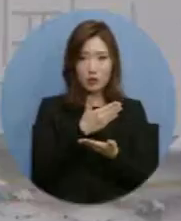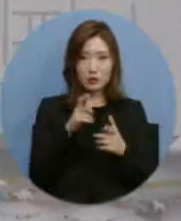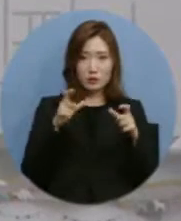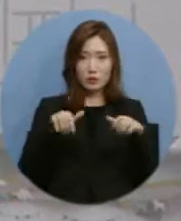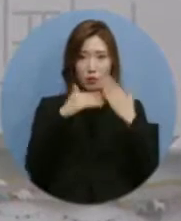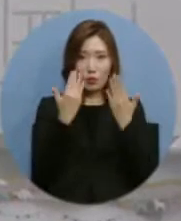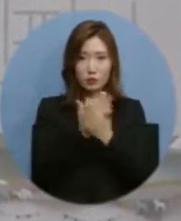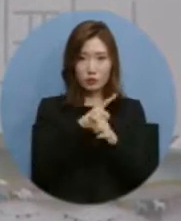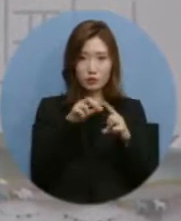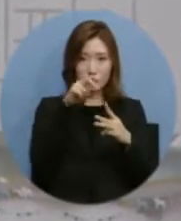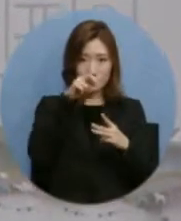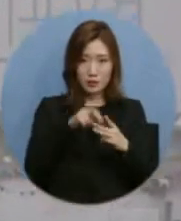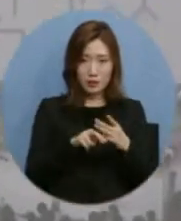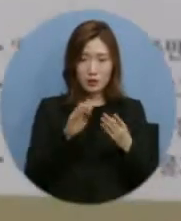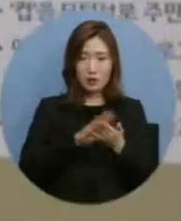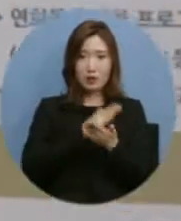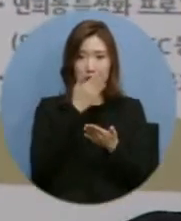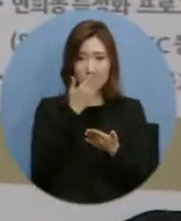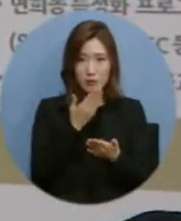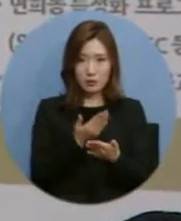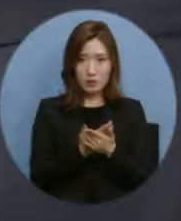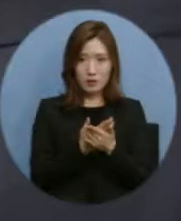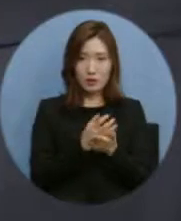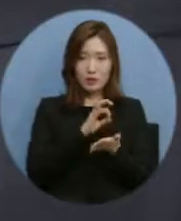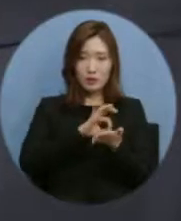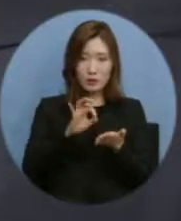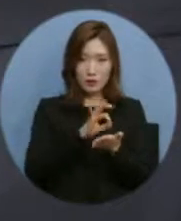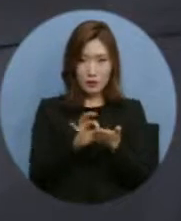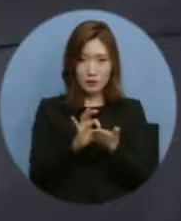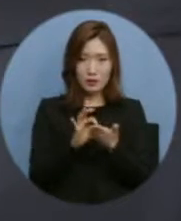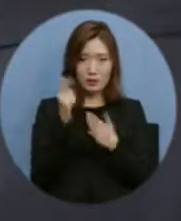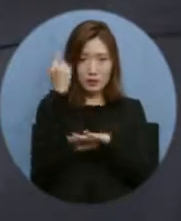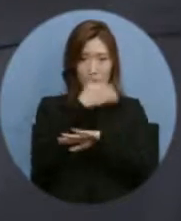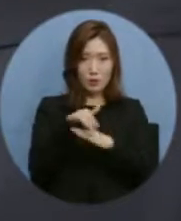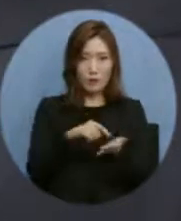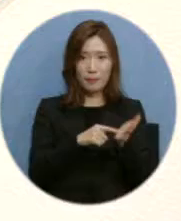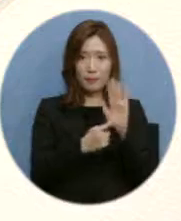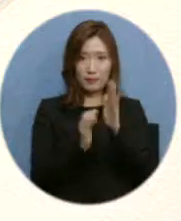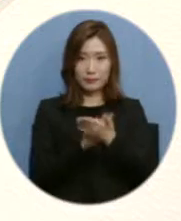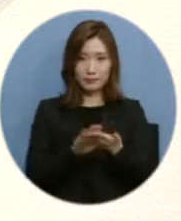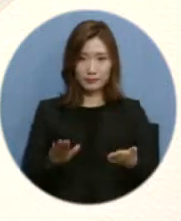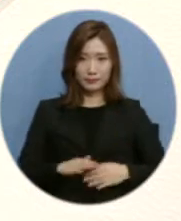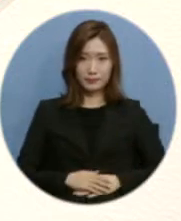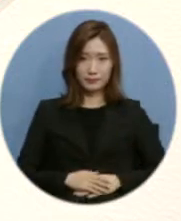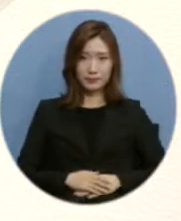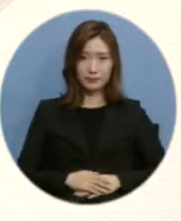주민센터의 개선 사업에 적용한다는 계획을 밝혔습니다. CNN 뉴스 박준환입니다.